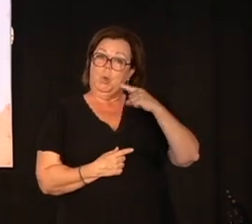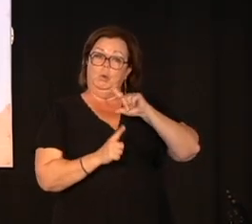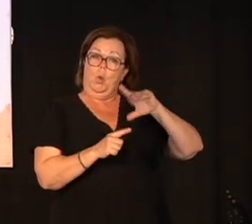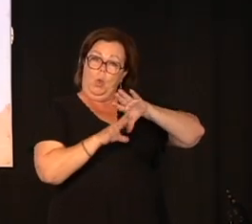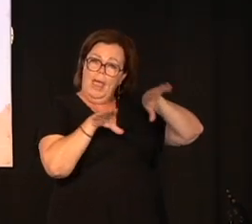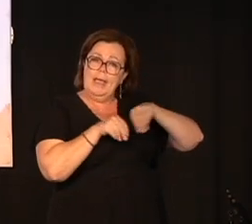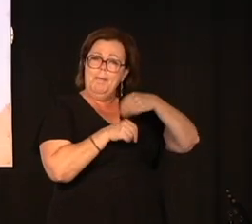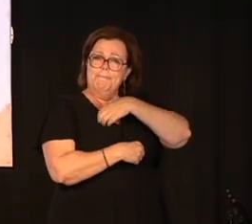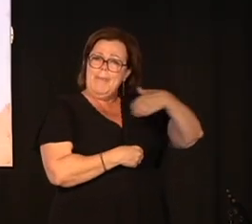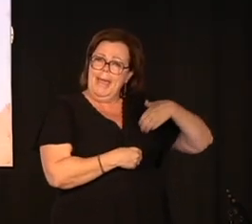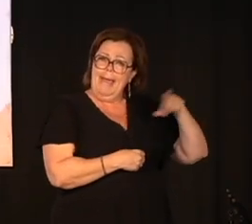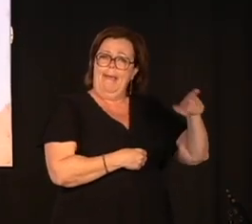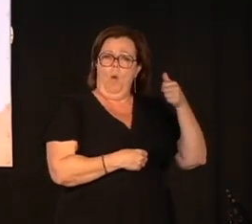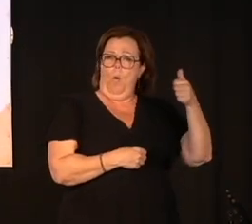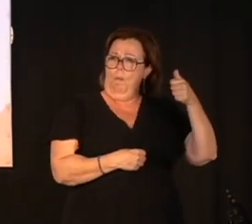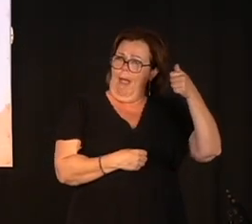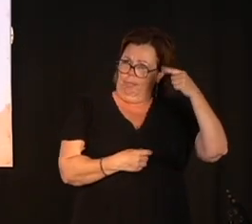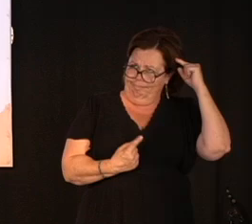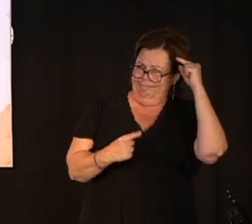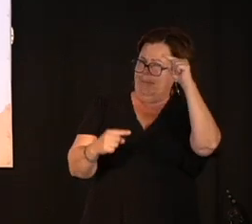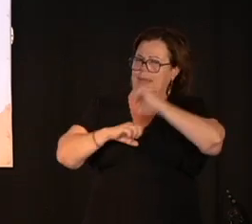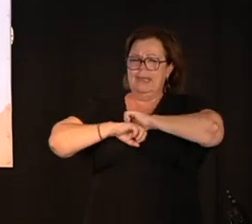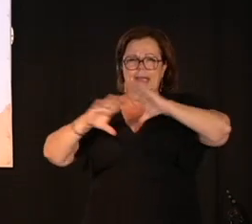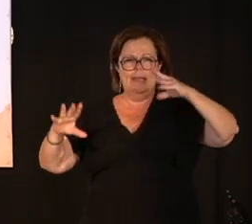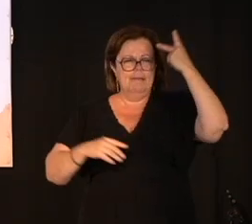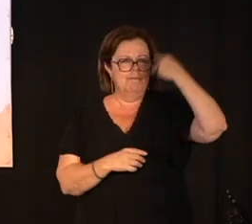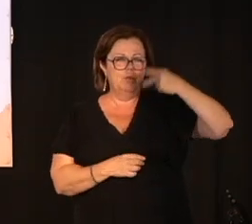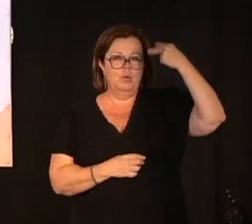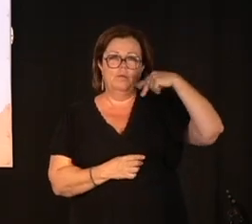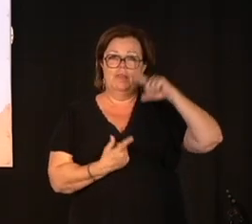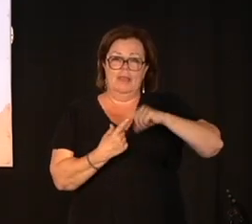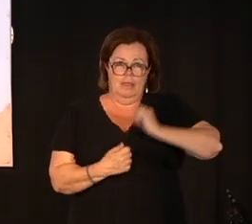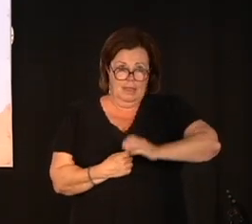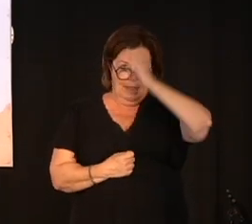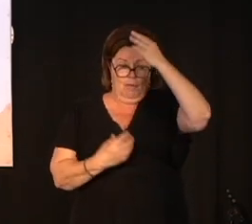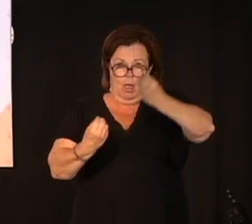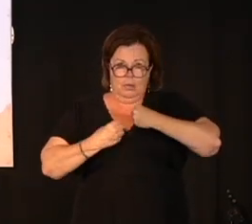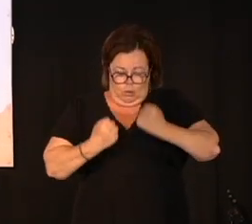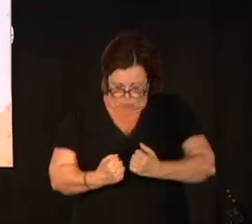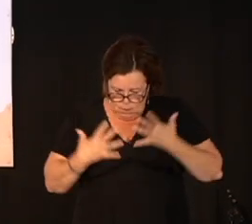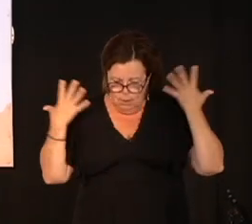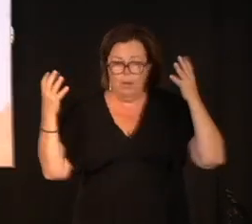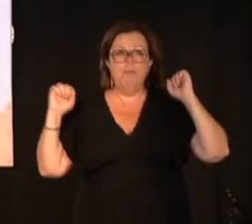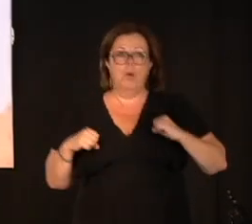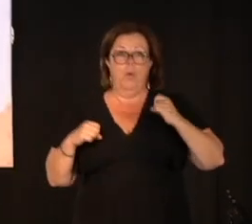cette idée d'un savoir émancipateur des individus et du collectif. Encore merci.